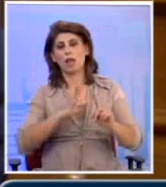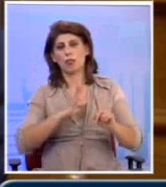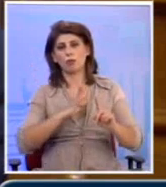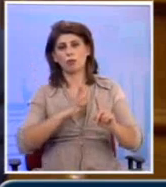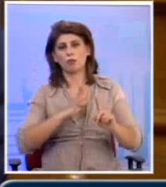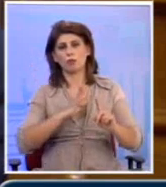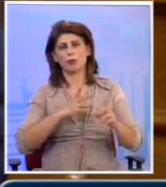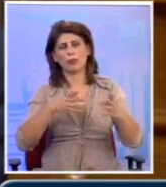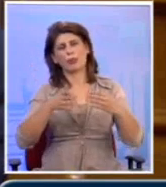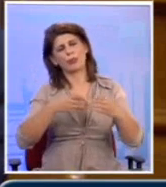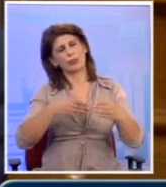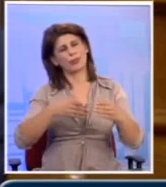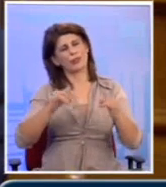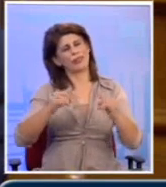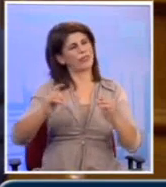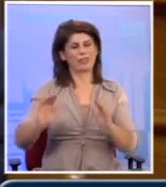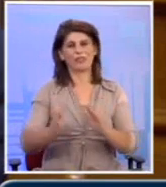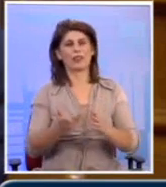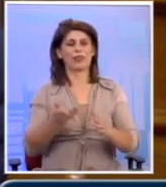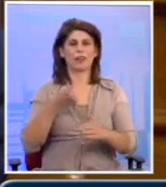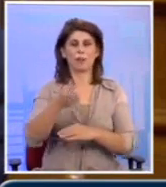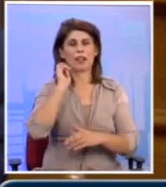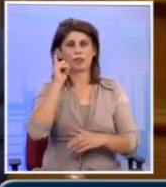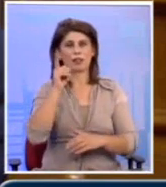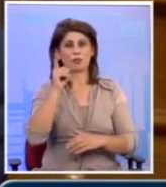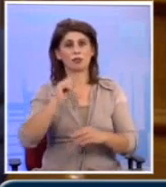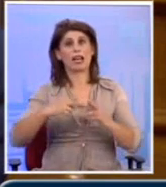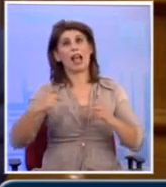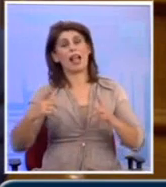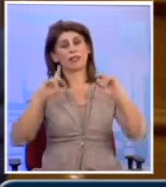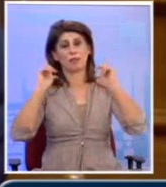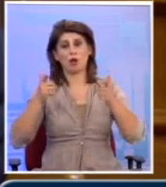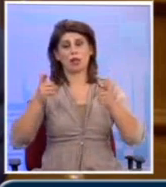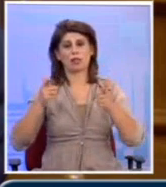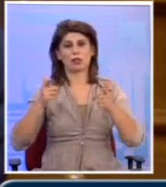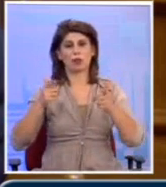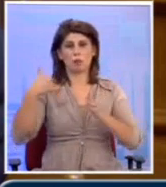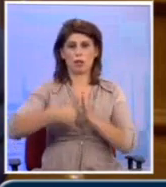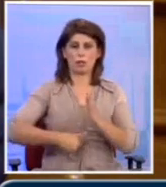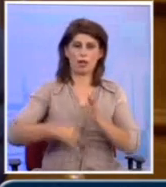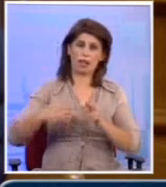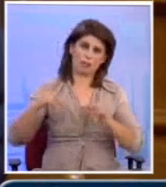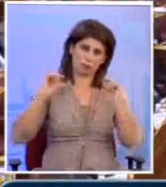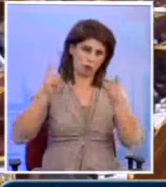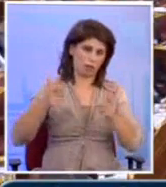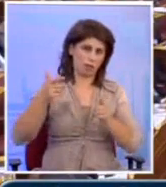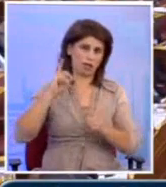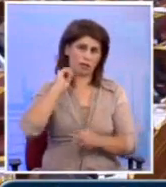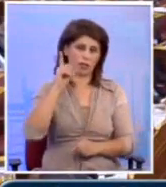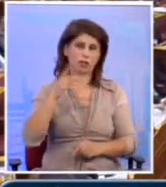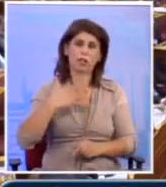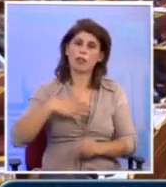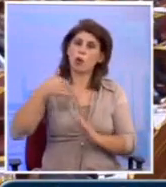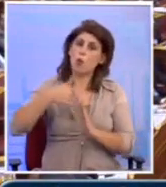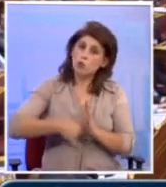που εξεγελάστηκε και πήγε σε μια εκδήλωση η οποία ήταν αντιδημοκρατικού περιεχομένου, ήταν αντιδημοκρατική. Αλλά θέλω να έρθω